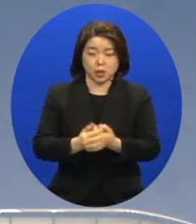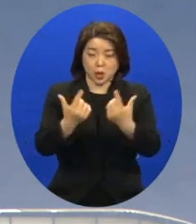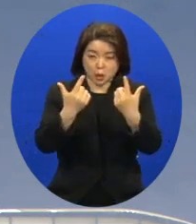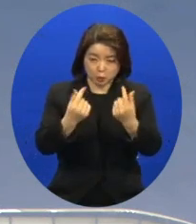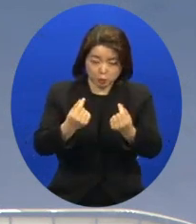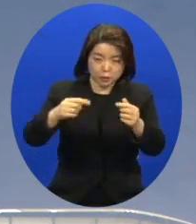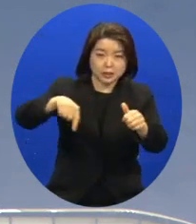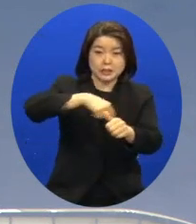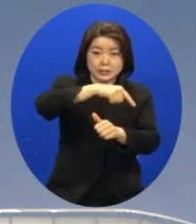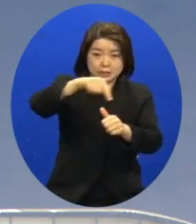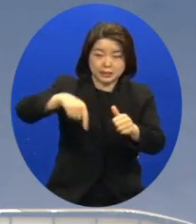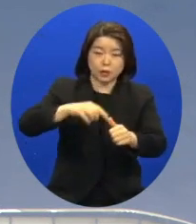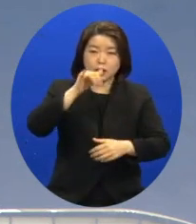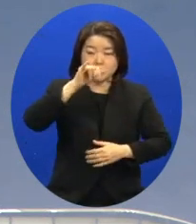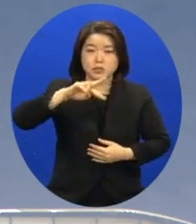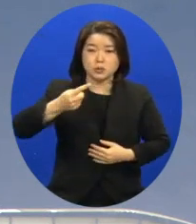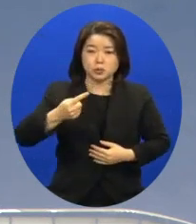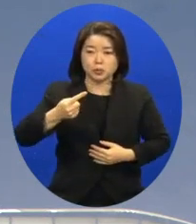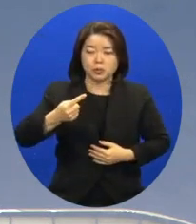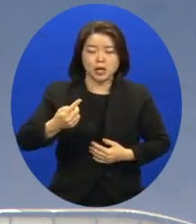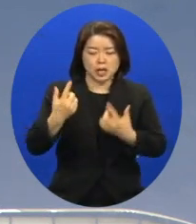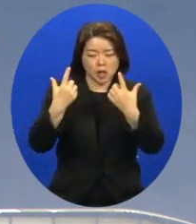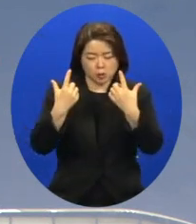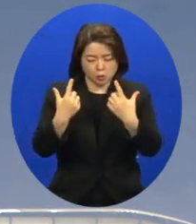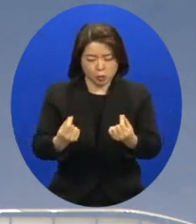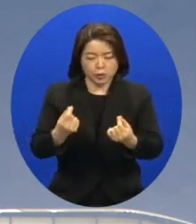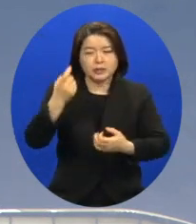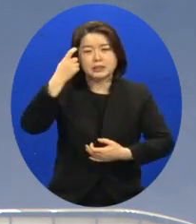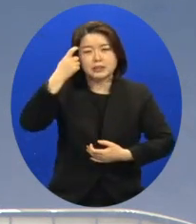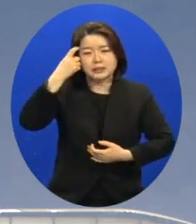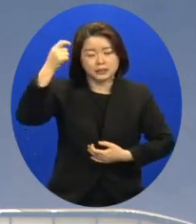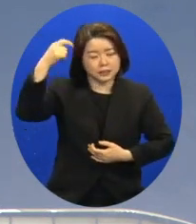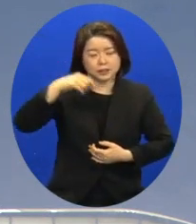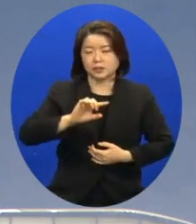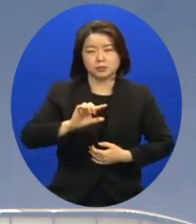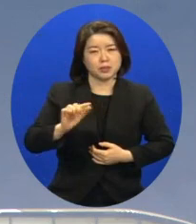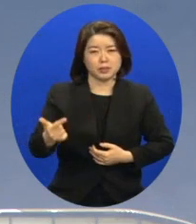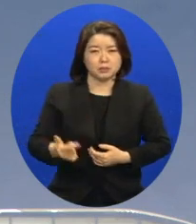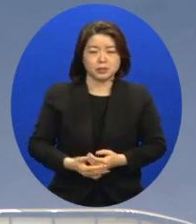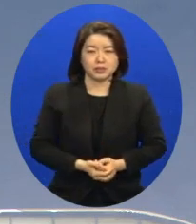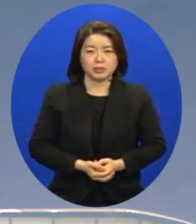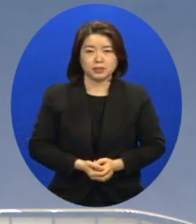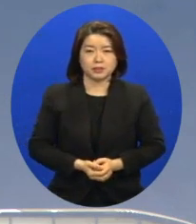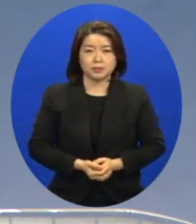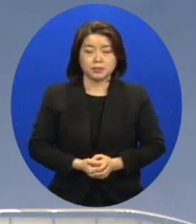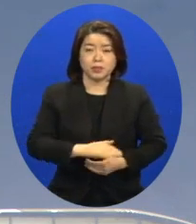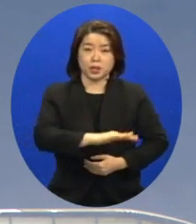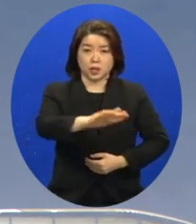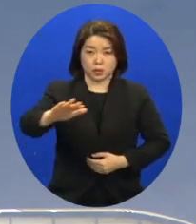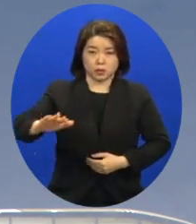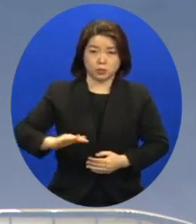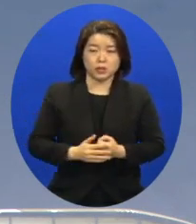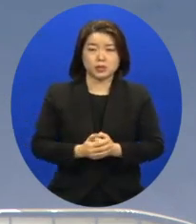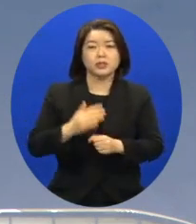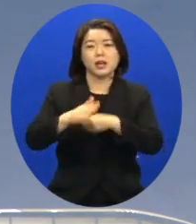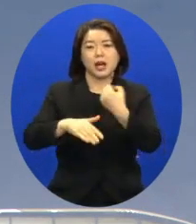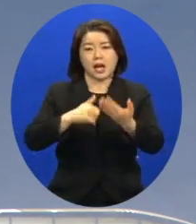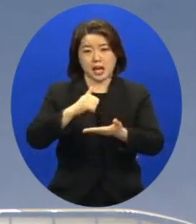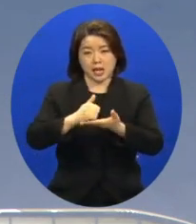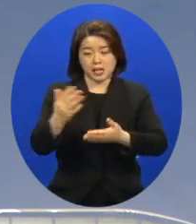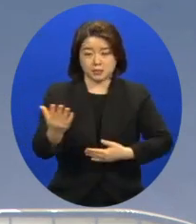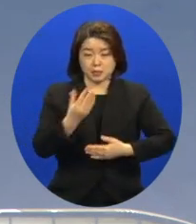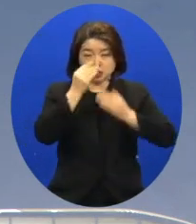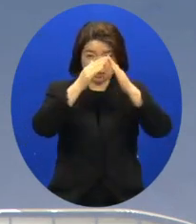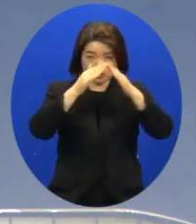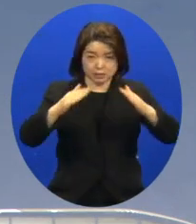상황에 있어도 그 상황을 다 똑같이 느끼는 것도 아닙니다. 우리는 하나님의